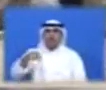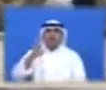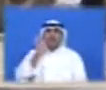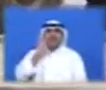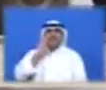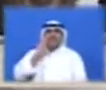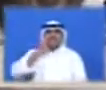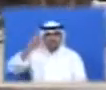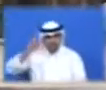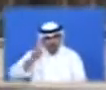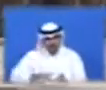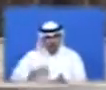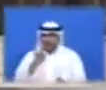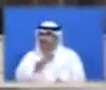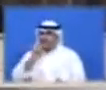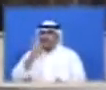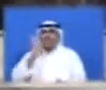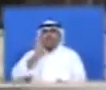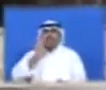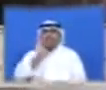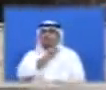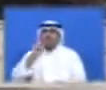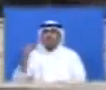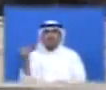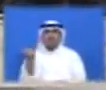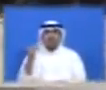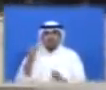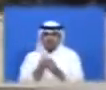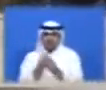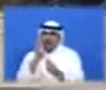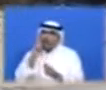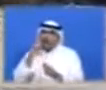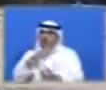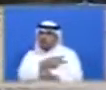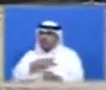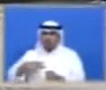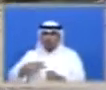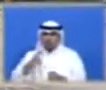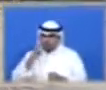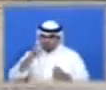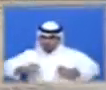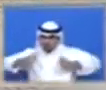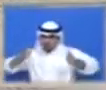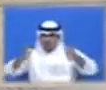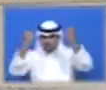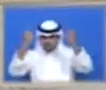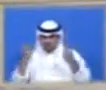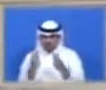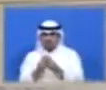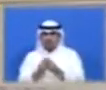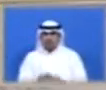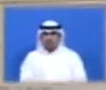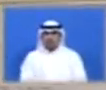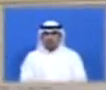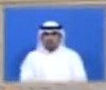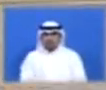له أهداف عدة لعرض مدى استعداد وجاهزية وزارات الدولة المعنية المختلفة في حالة حدوث أي